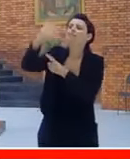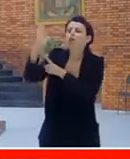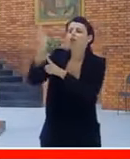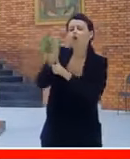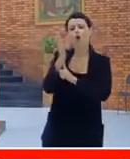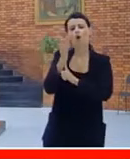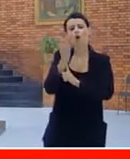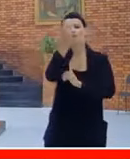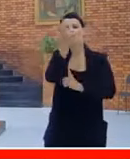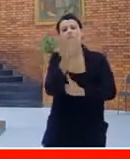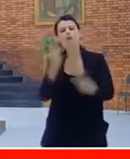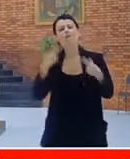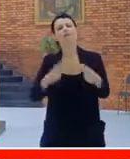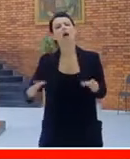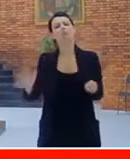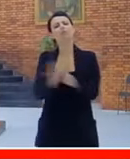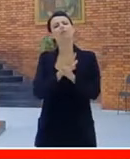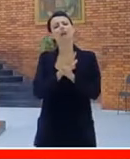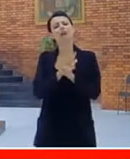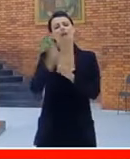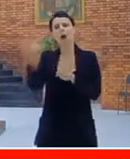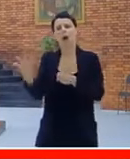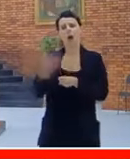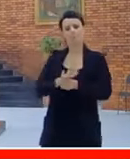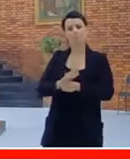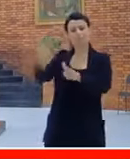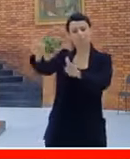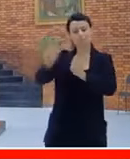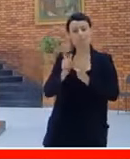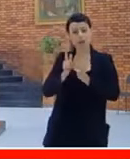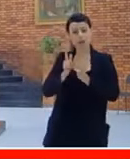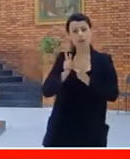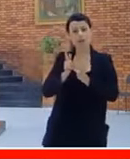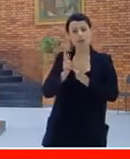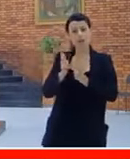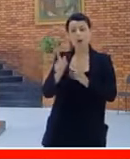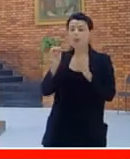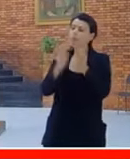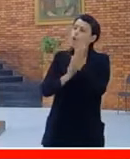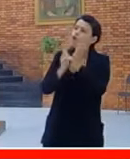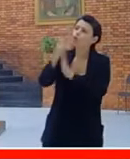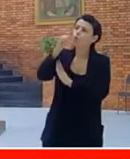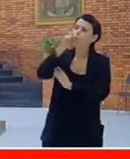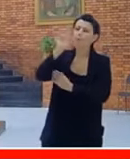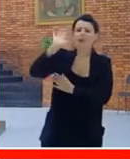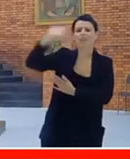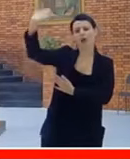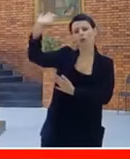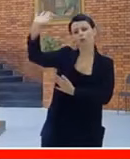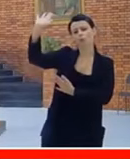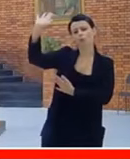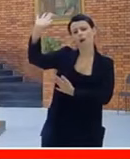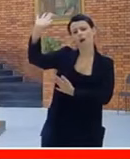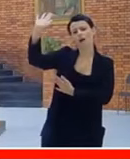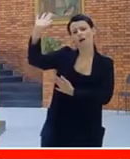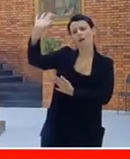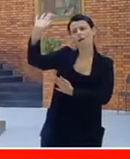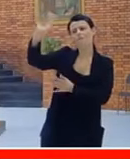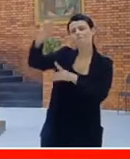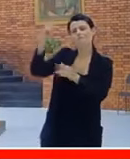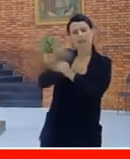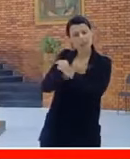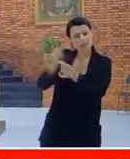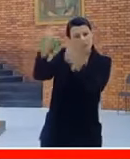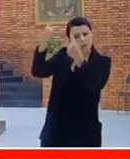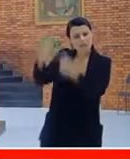vita. Ecco, dovrebbe essere questo tratto dell'umanità di Gesù a farci attraversare il mare